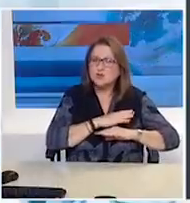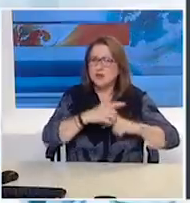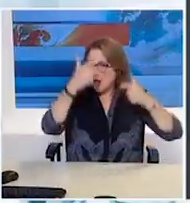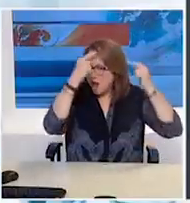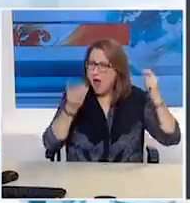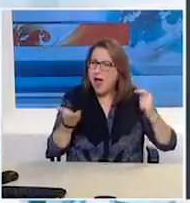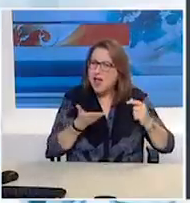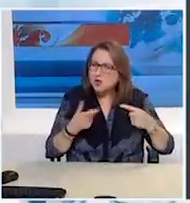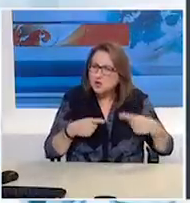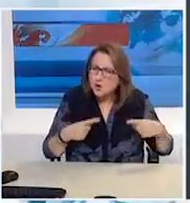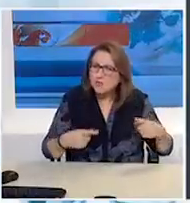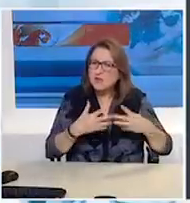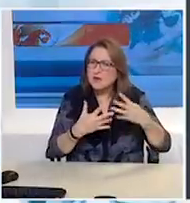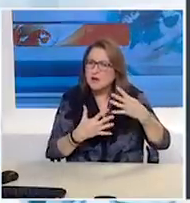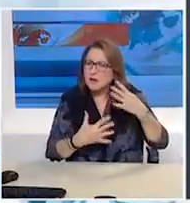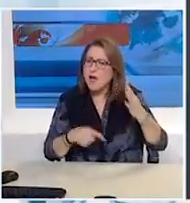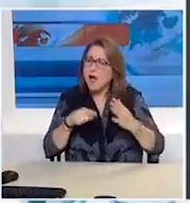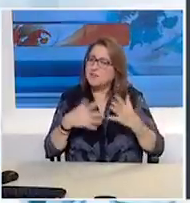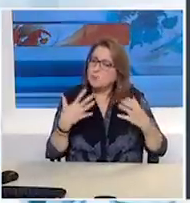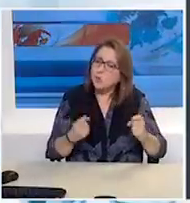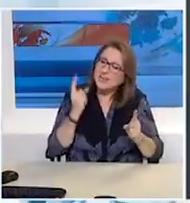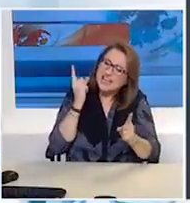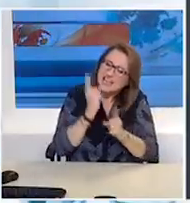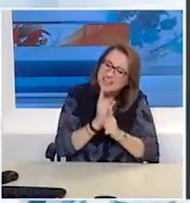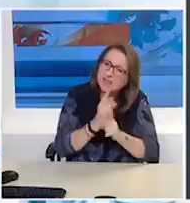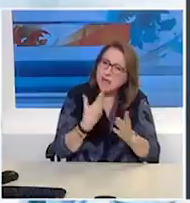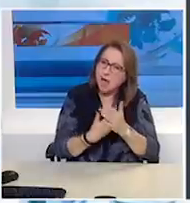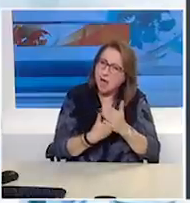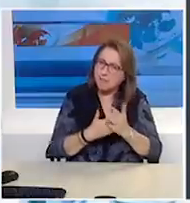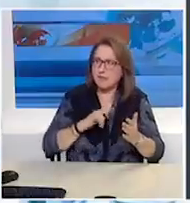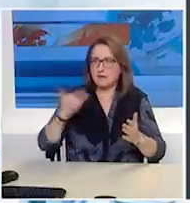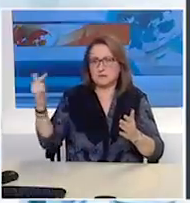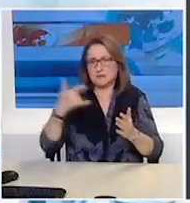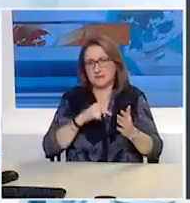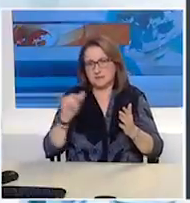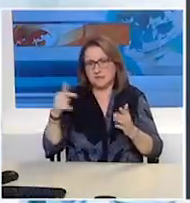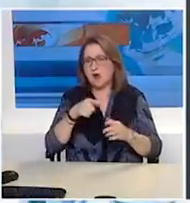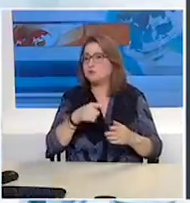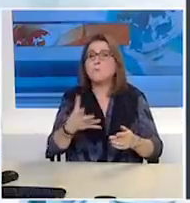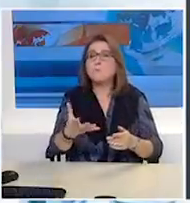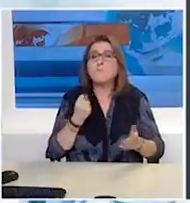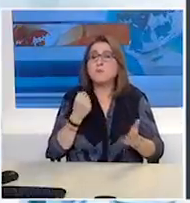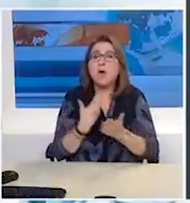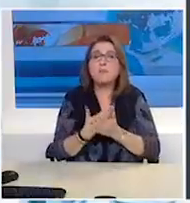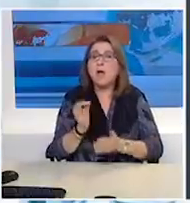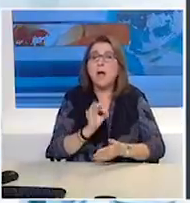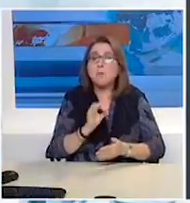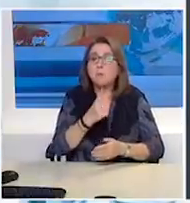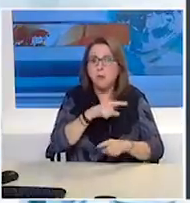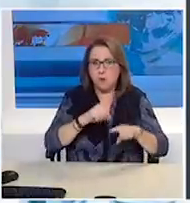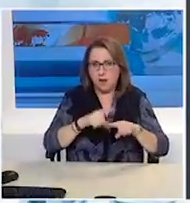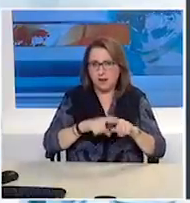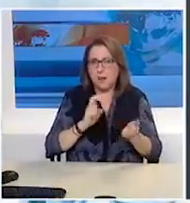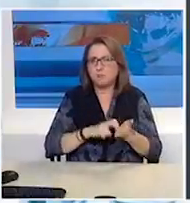και σε όσους μη Ευρωπαίους πολίτες έχουν εξασφαλίσει άδεια για το ταξίδι τους από τα ελληνικά προξενία. Σε σχέση με